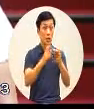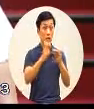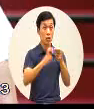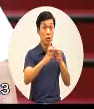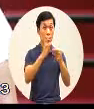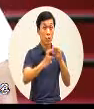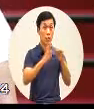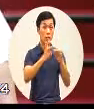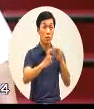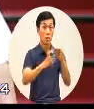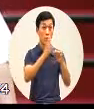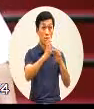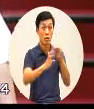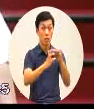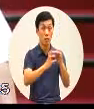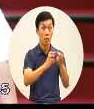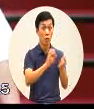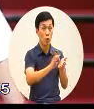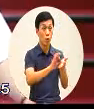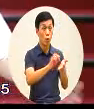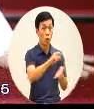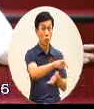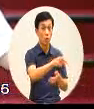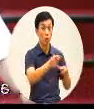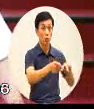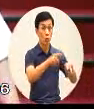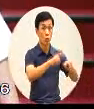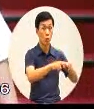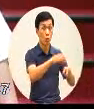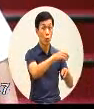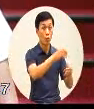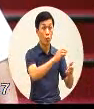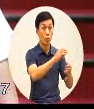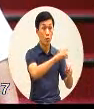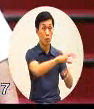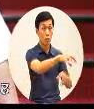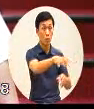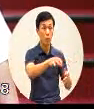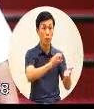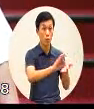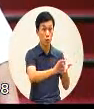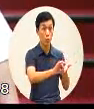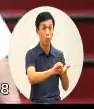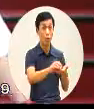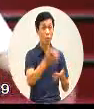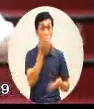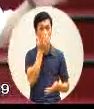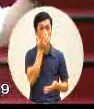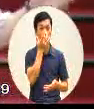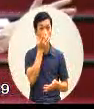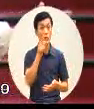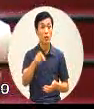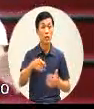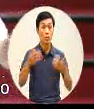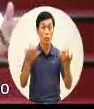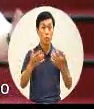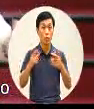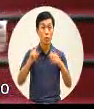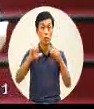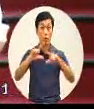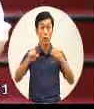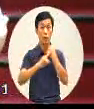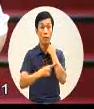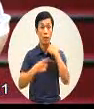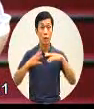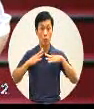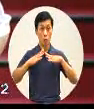年。用到人的公共设施，伊嘛唔知影。因为这个问题，就是讲我们大华公益建设本来